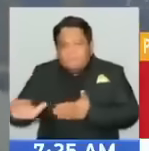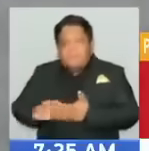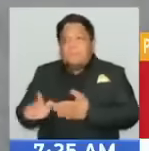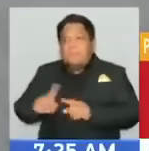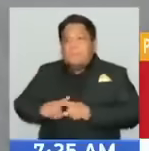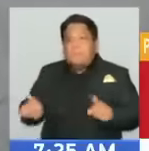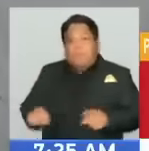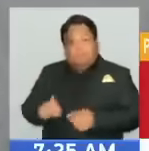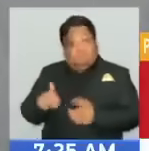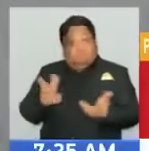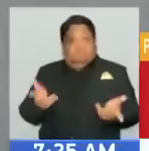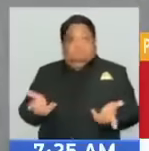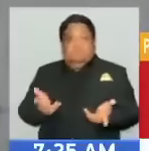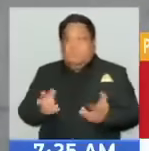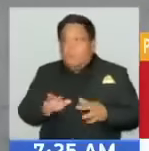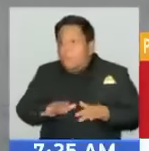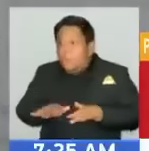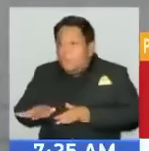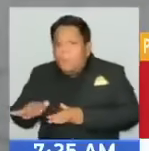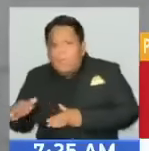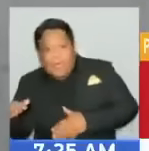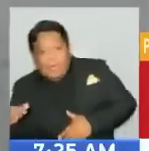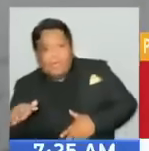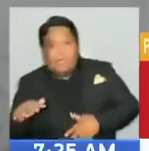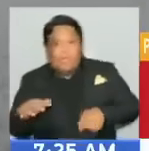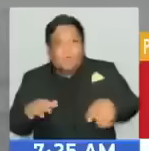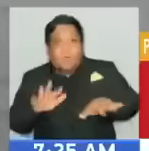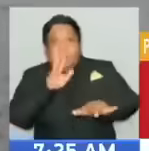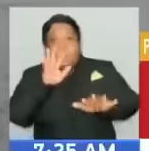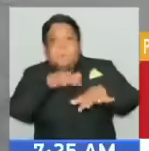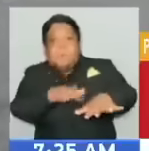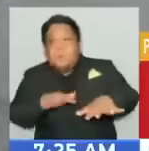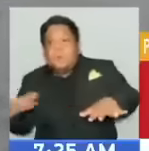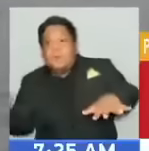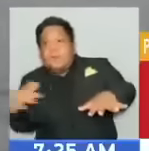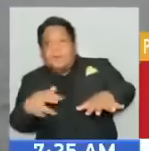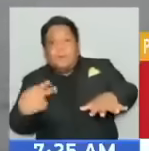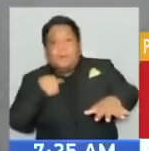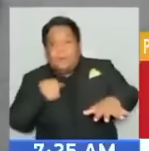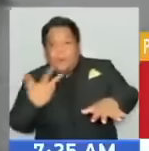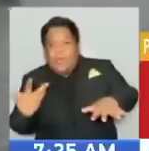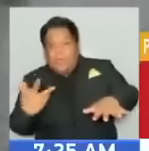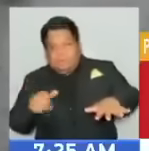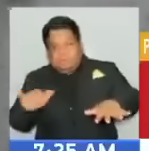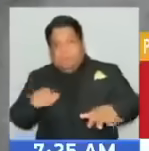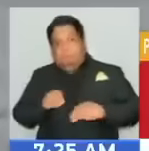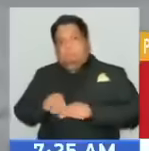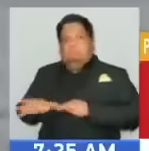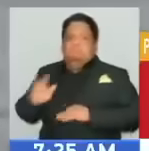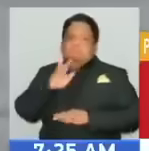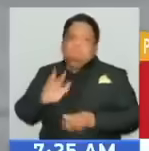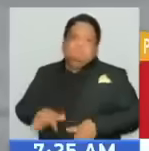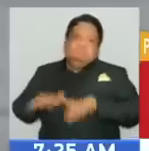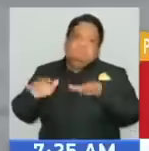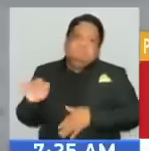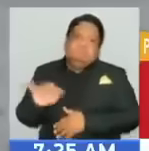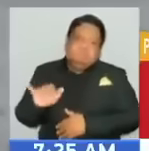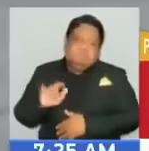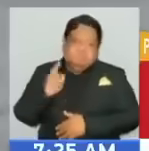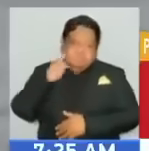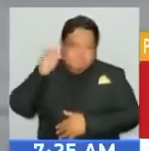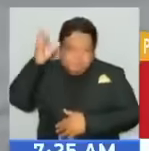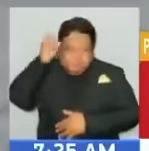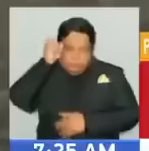dadaanan ng river namin palabas sa Manila Bay, baha rin kami, di ba? Mm-hmm. Opo. I think it's common sense naman. Okay.